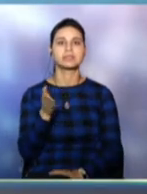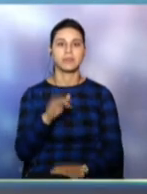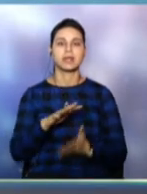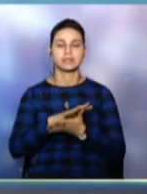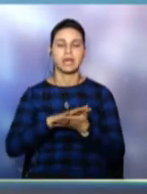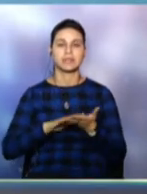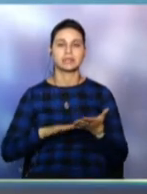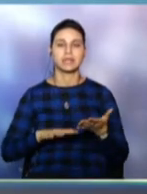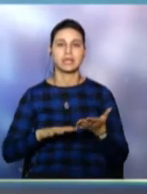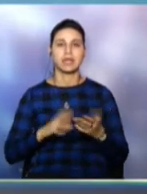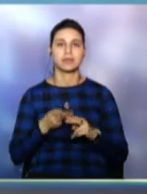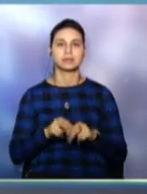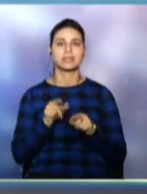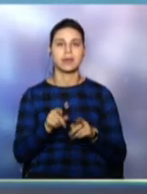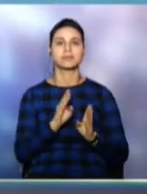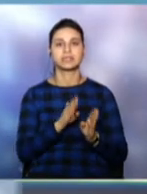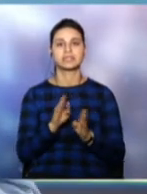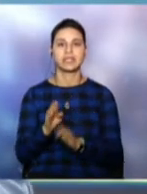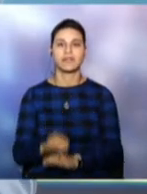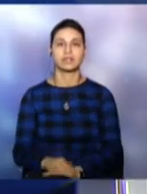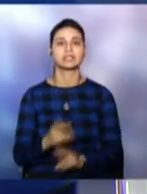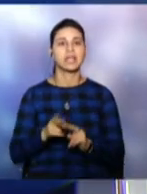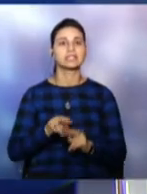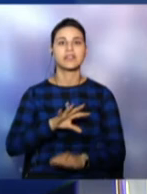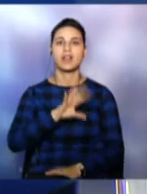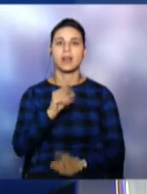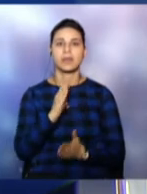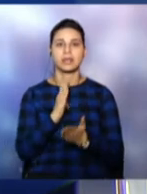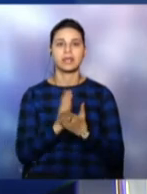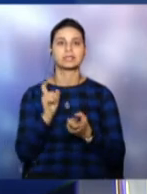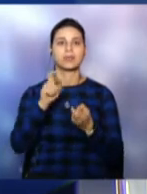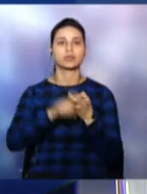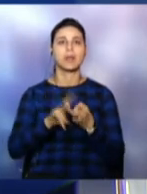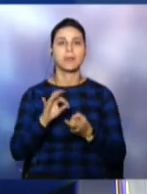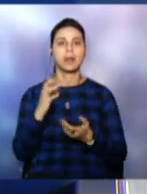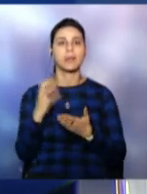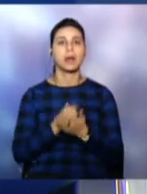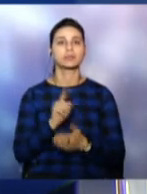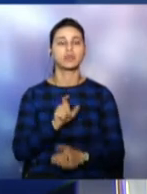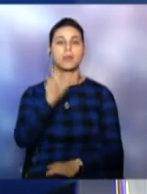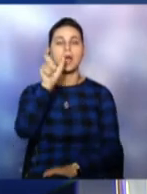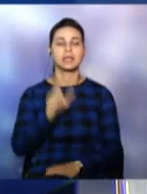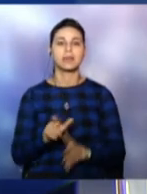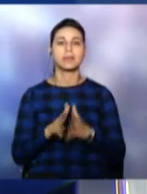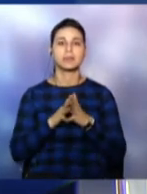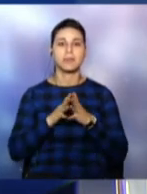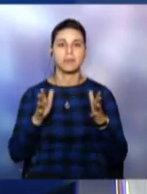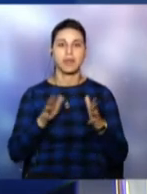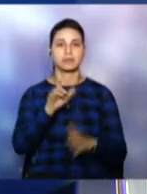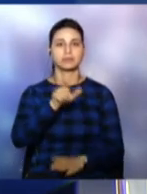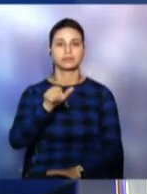აგრძელებს აი ამ ქცევას. ეს ყველაფერი არის დამოკიდებულება, მაგრამ აღმოჩნდა, რომ ადამიანთა დიდ ნაწილს